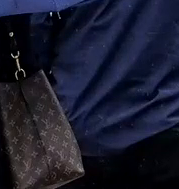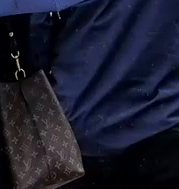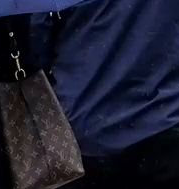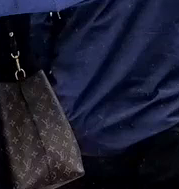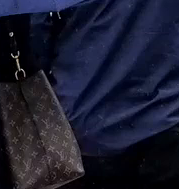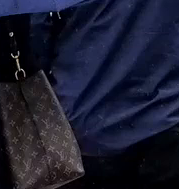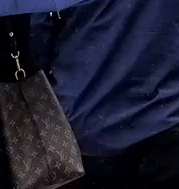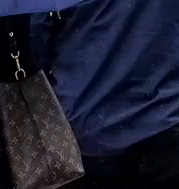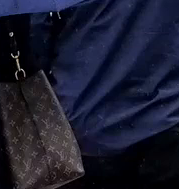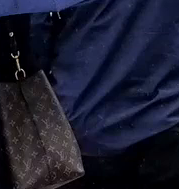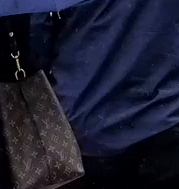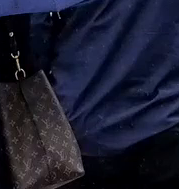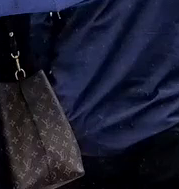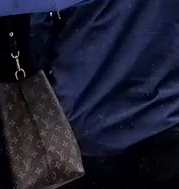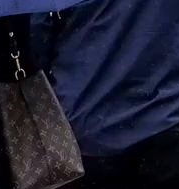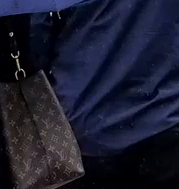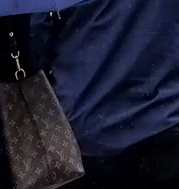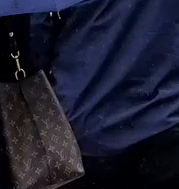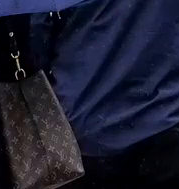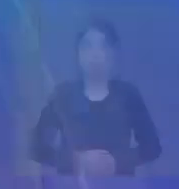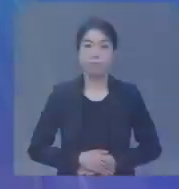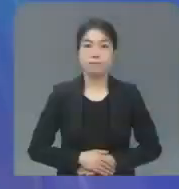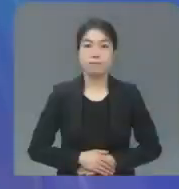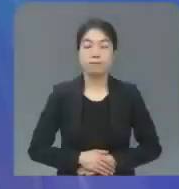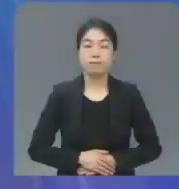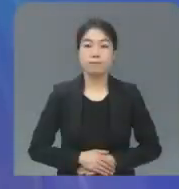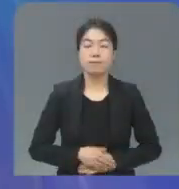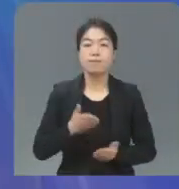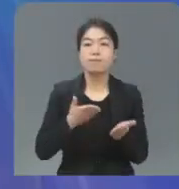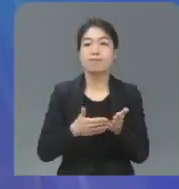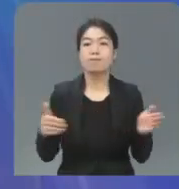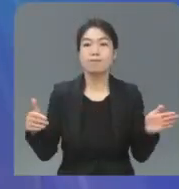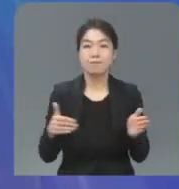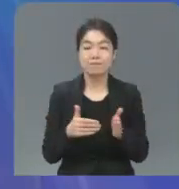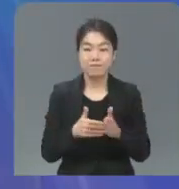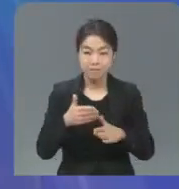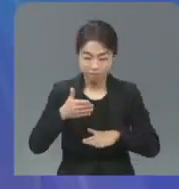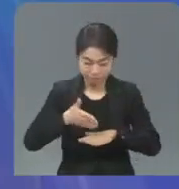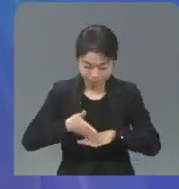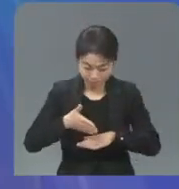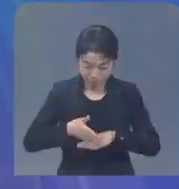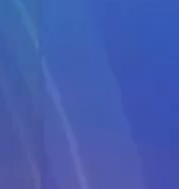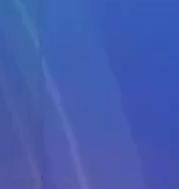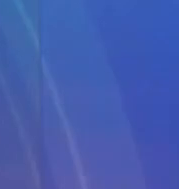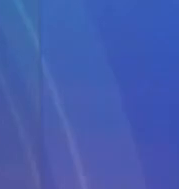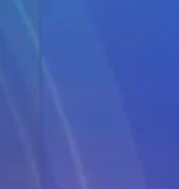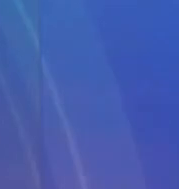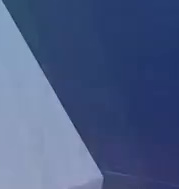오겠습니다. 날씨였습니다. 뉴스를 마칩니다. 여러분 고맙습니다.